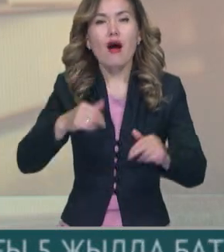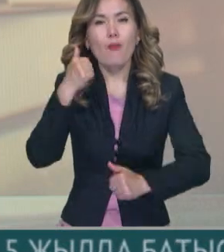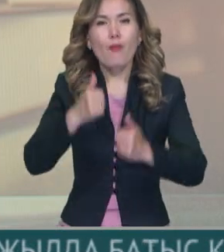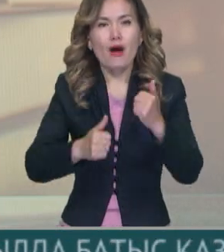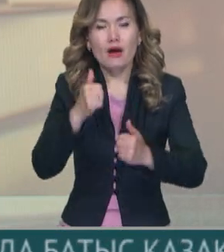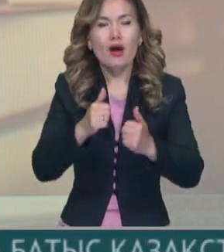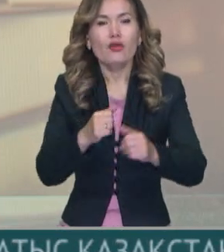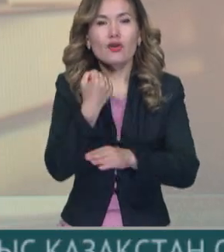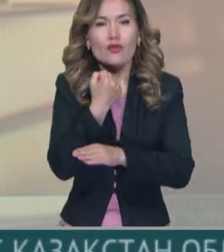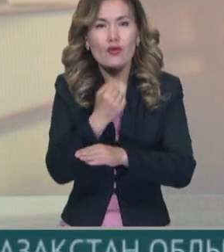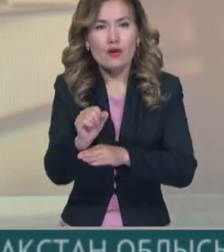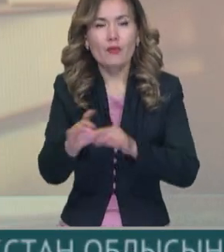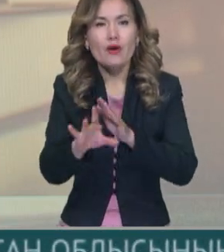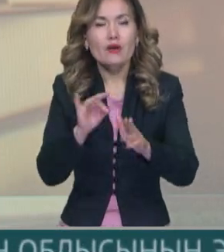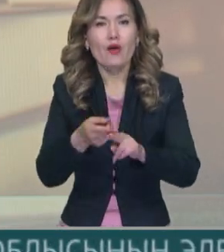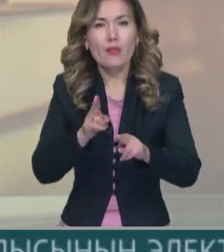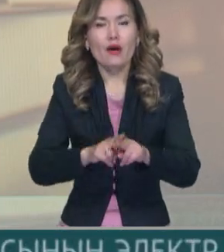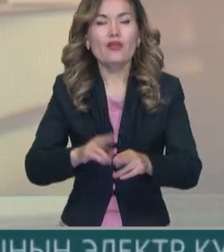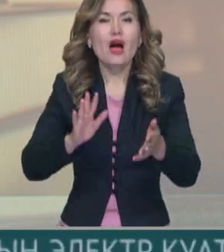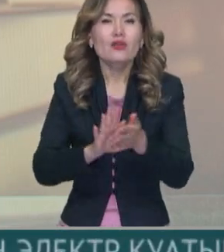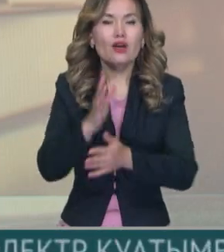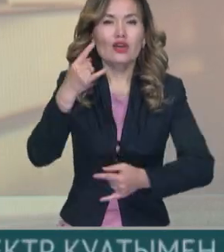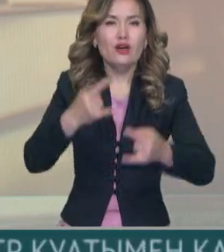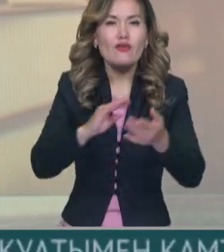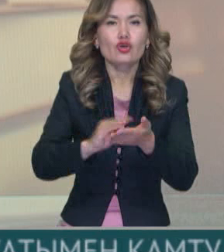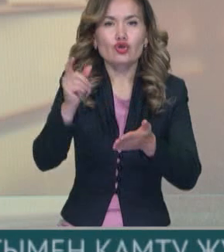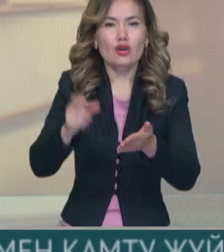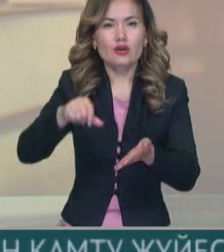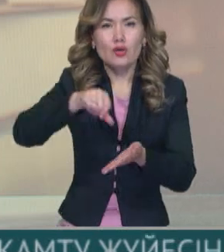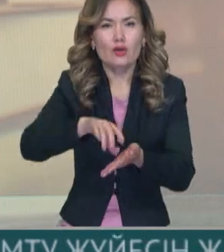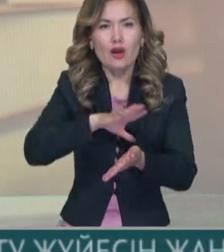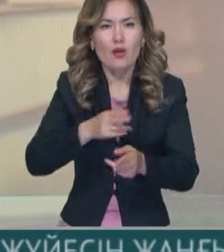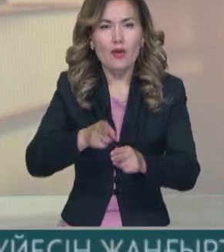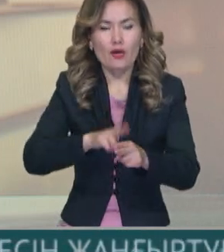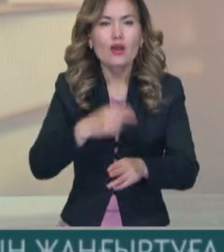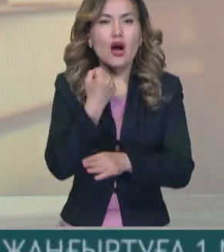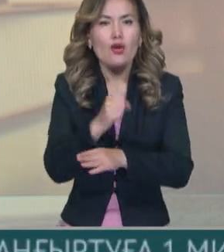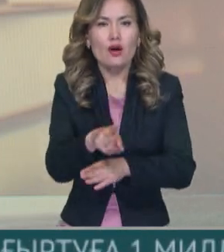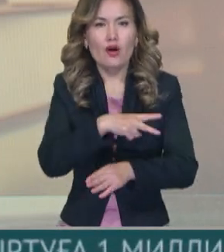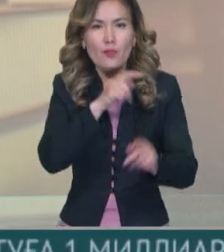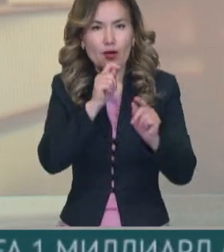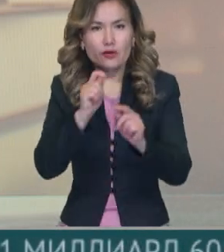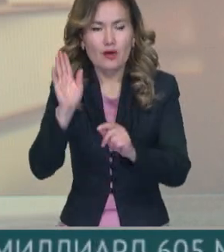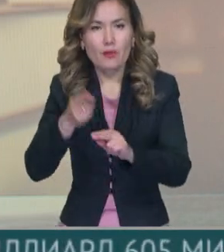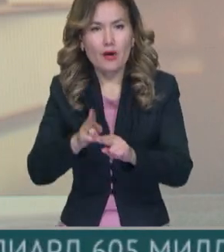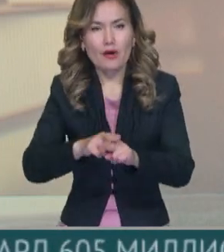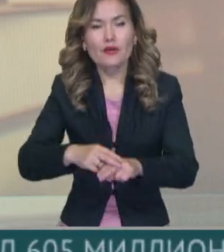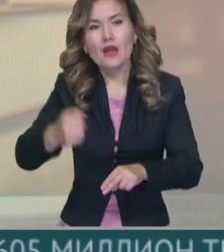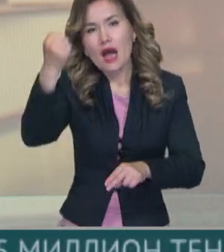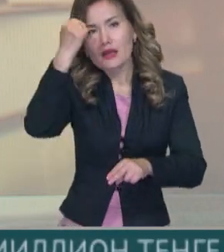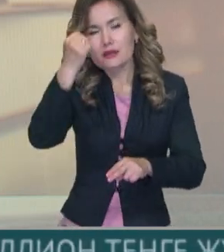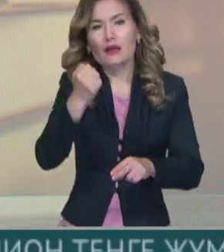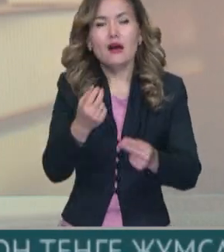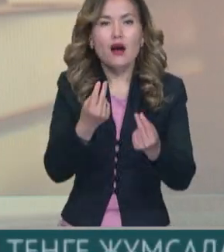бақ өкілдерінің байрақты бәсекесі екінші рет өтеді. Қатысушылар 14 аталым бойынша марапатталмақ. Жеңімпаздар естелік кәдесыйлар мен